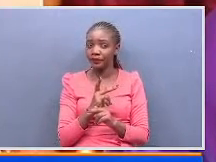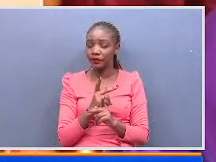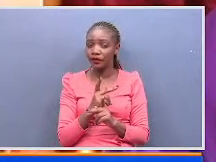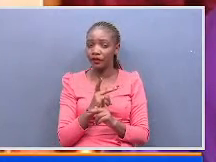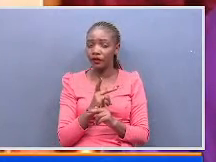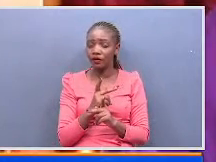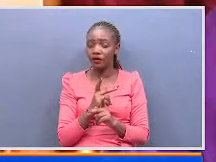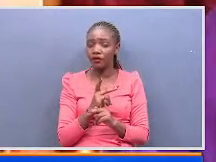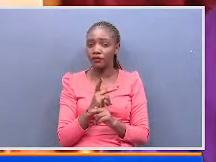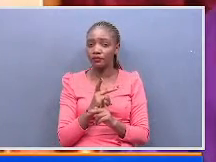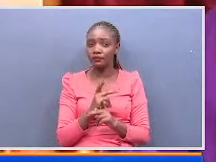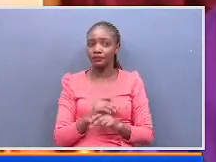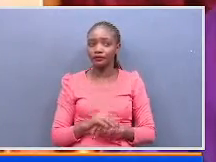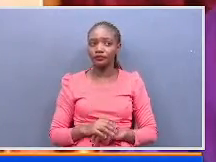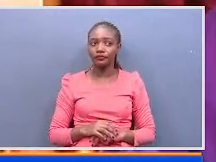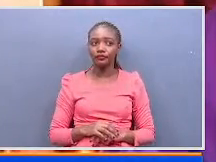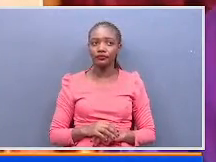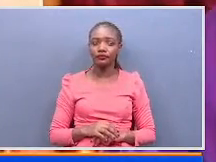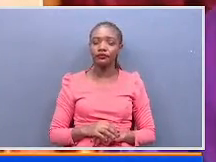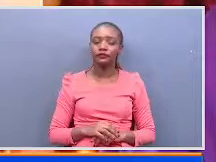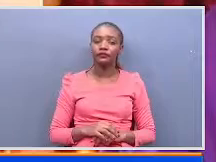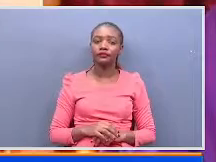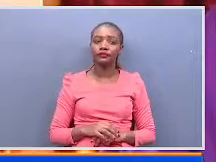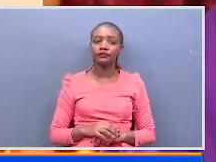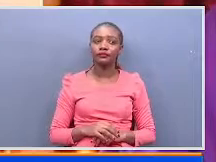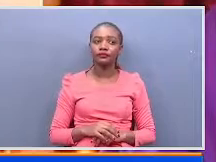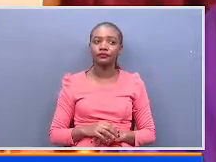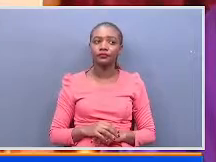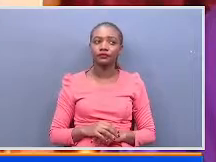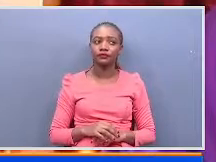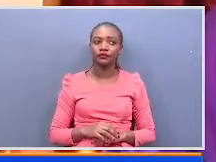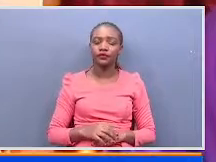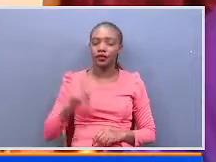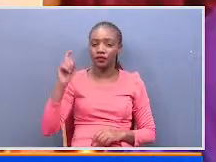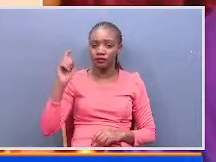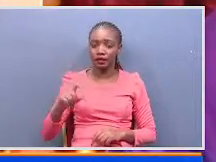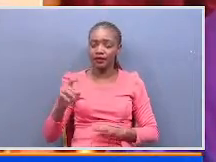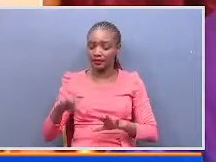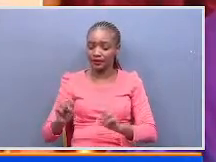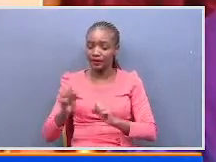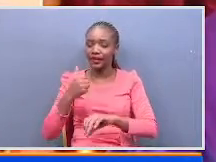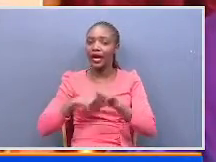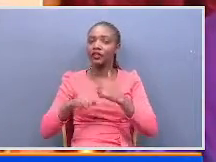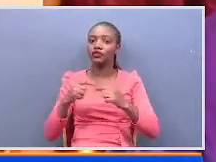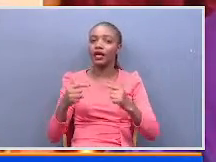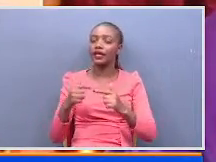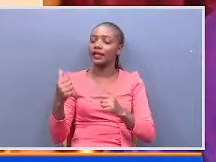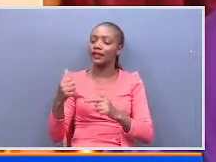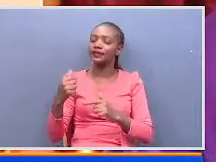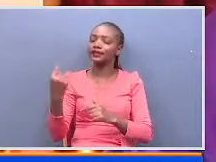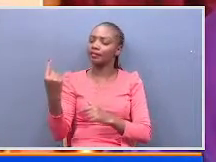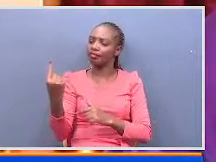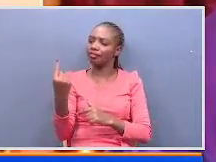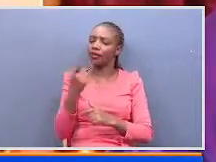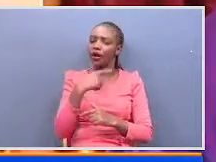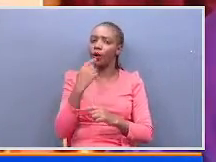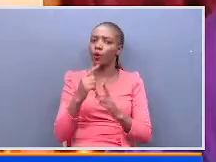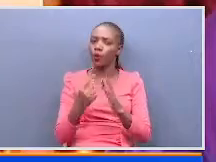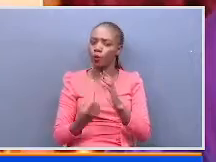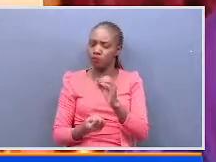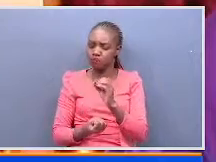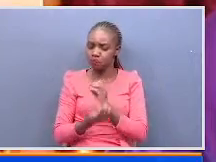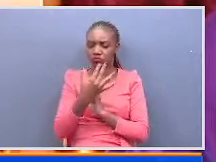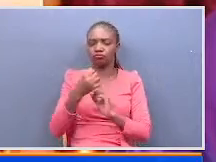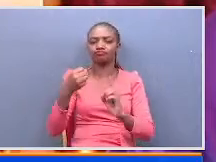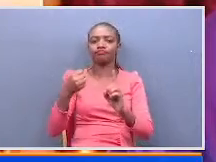kuchukulia yeyote hatua bila kujali dini, mamlaka na